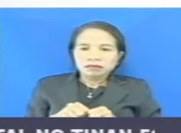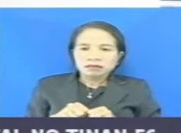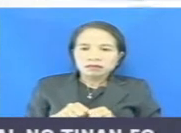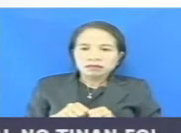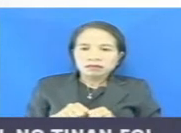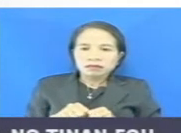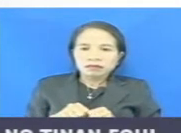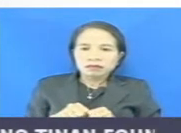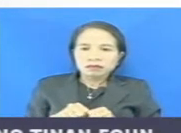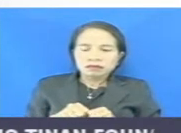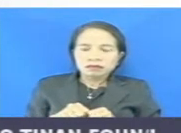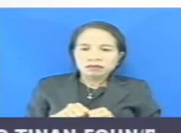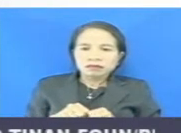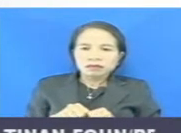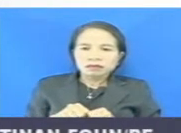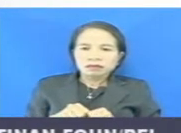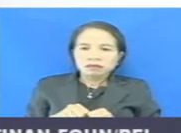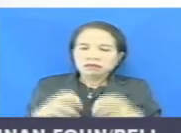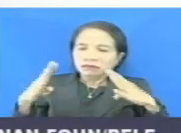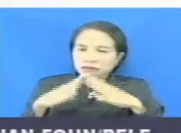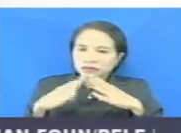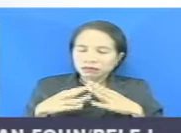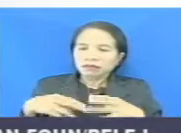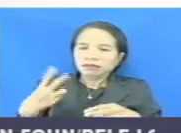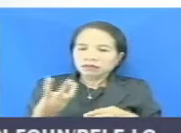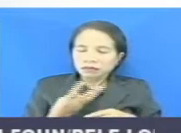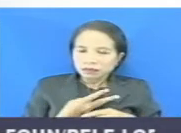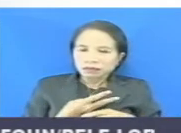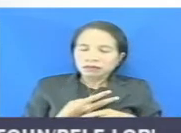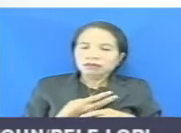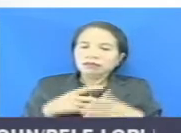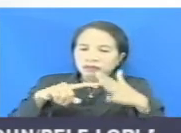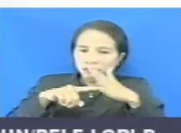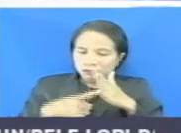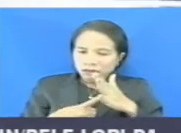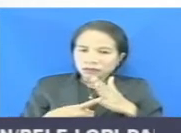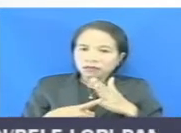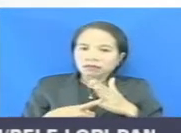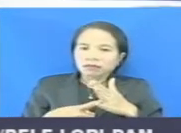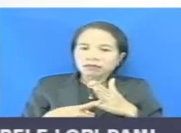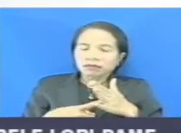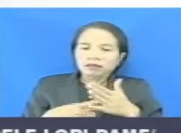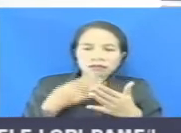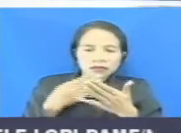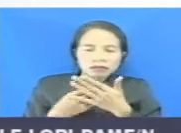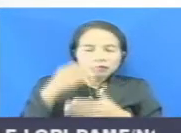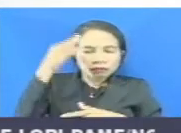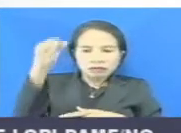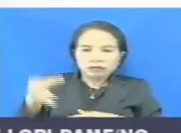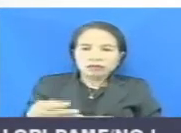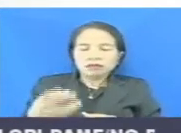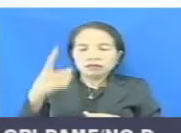benar saya vali kapital ida baita atau hahu vali buat fung ida iha futur mai. Tapi memang